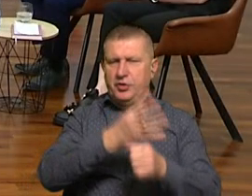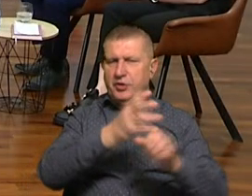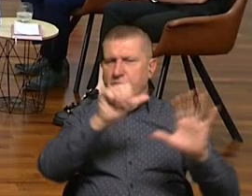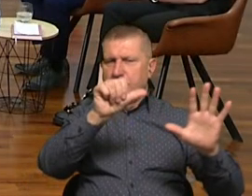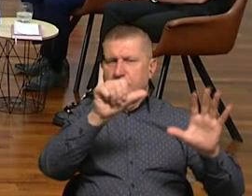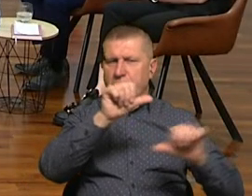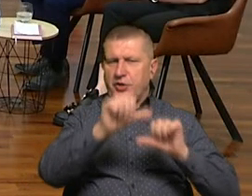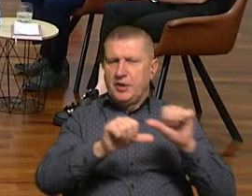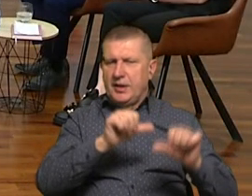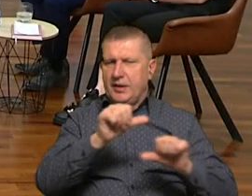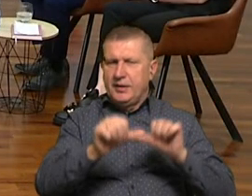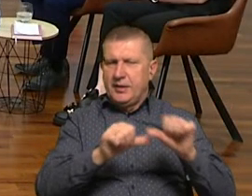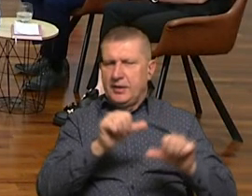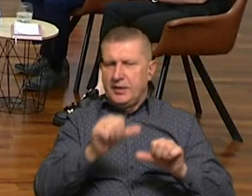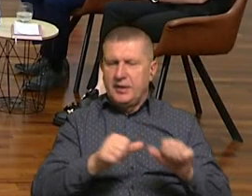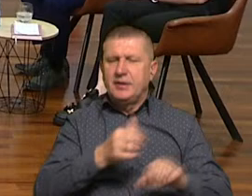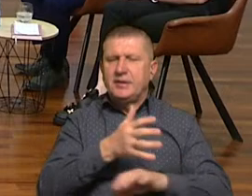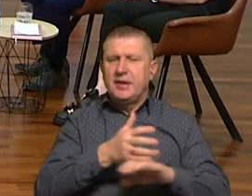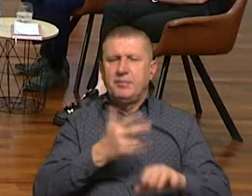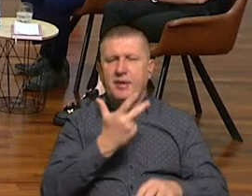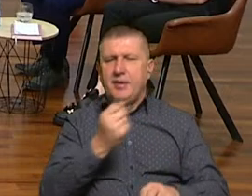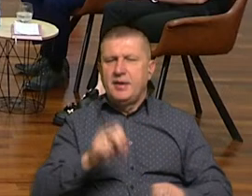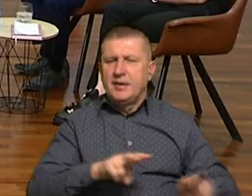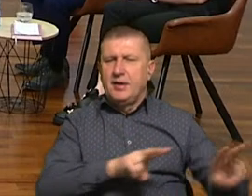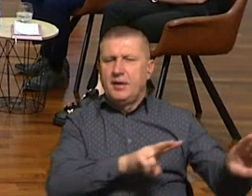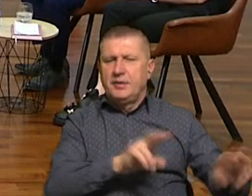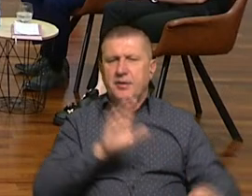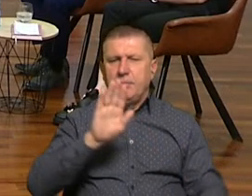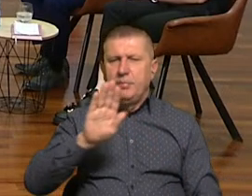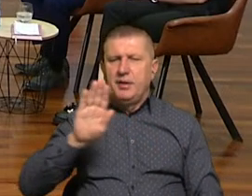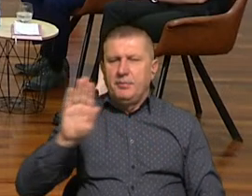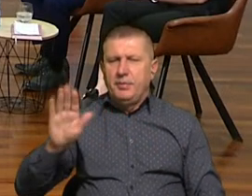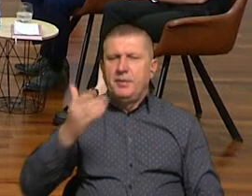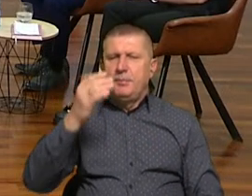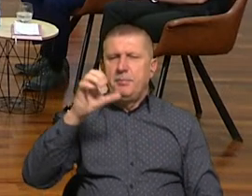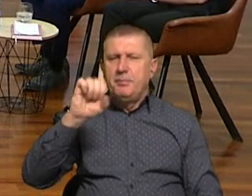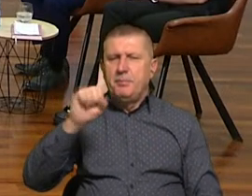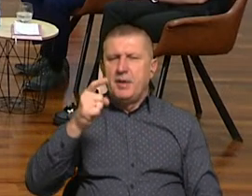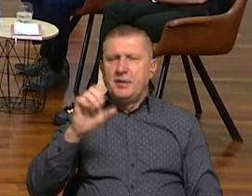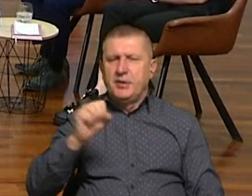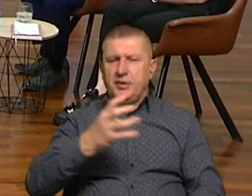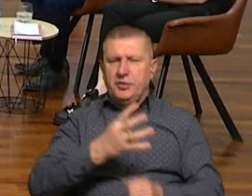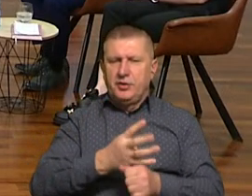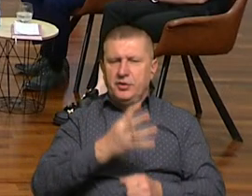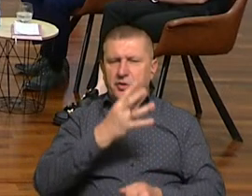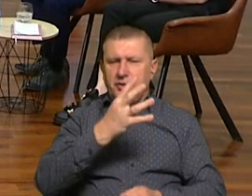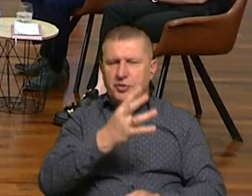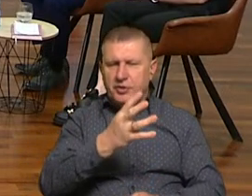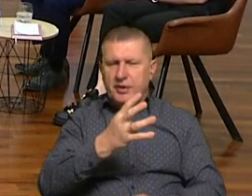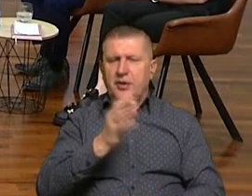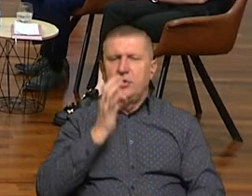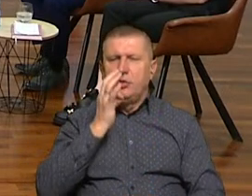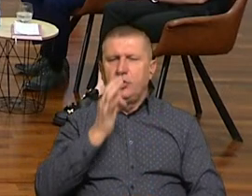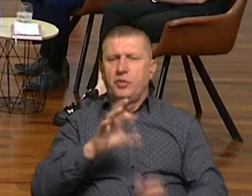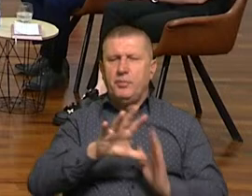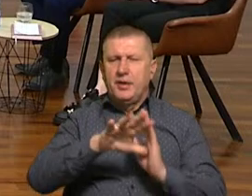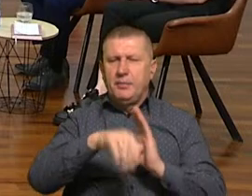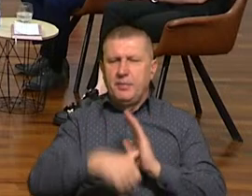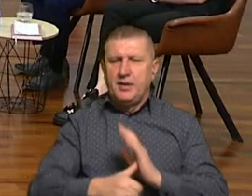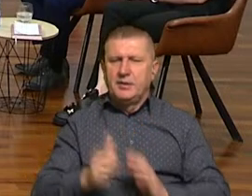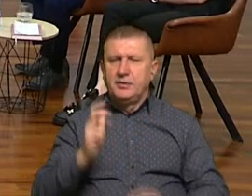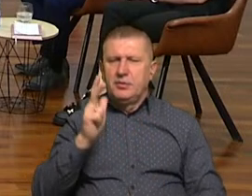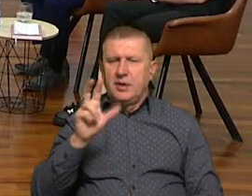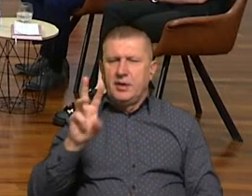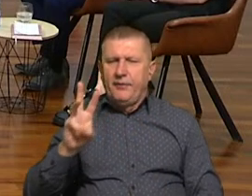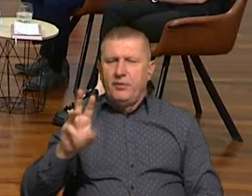46, KWW Zaremska i Niezależni BB. Magdalena Madzia, lat 44, KWW Dobre Miasto. Dzień